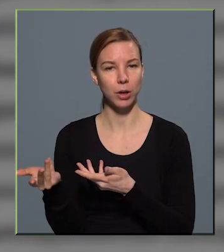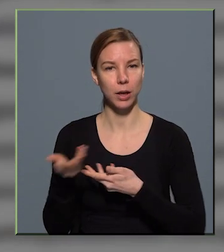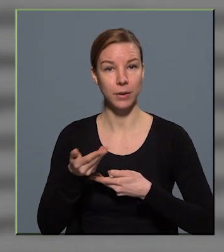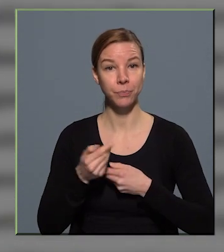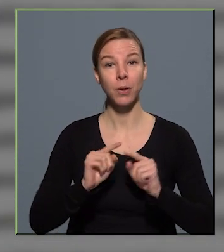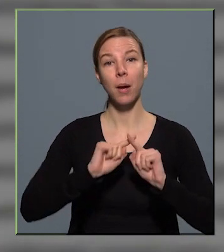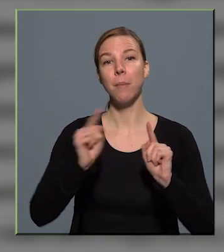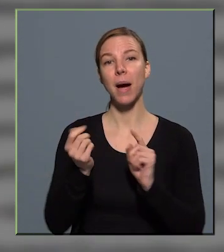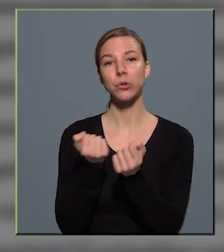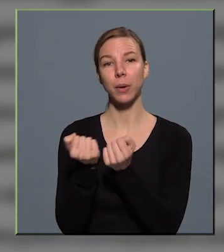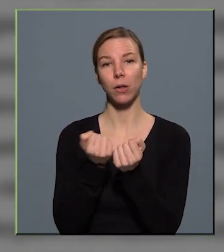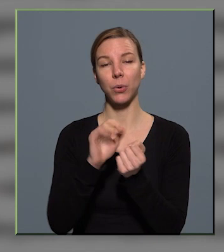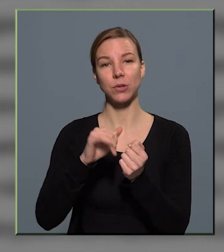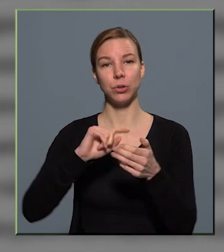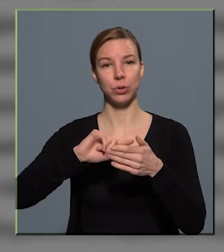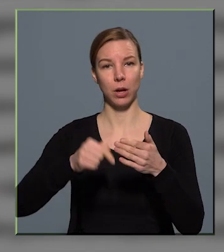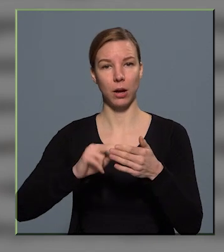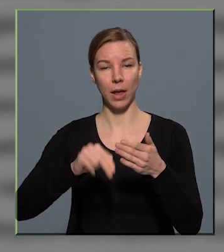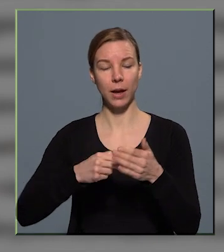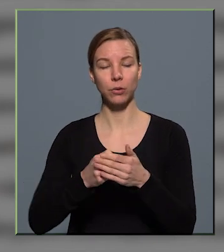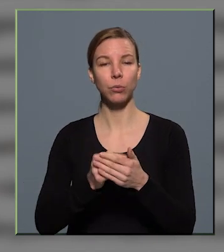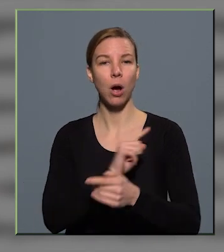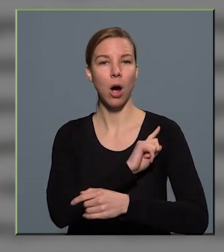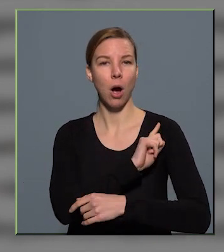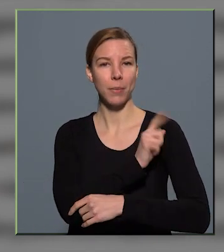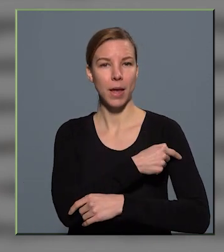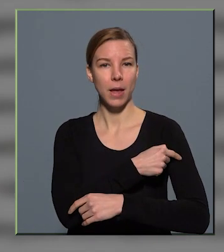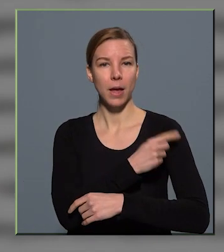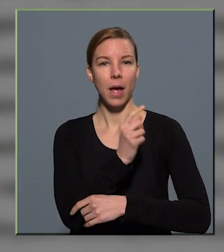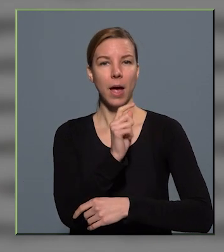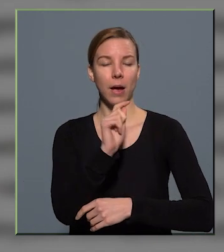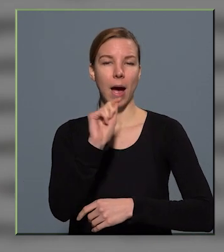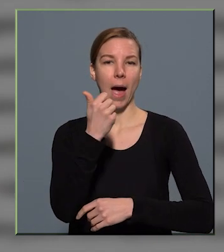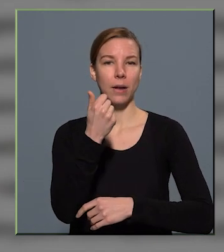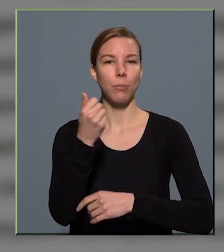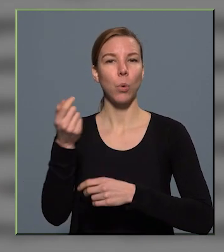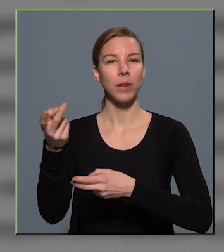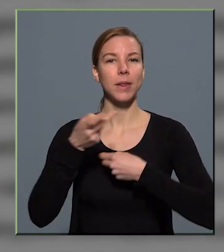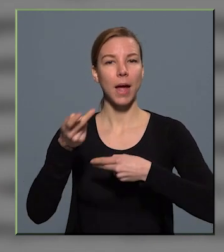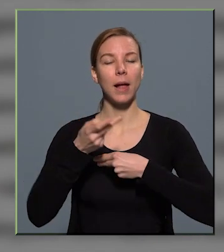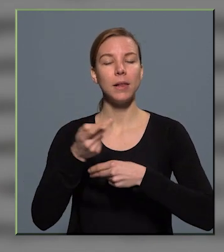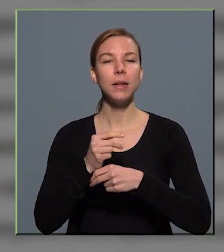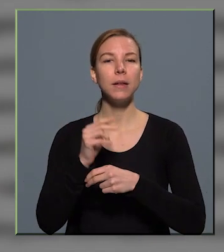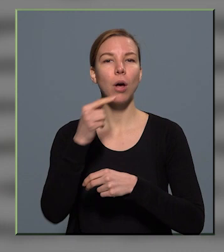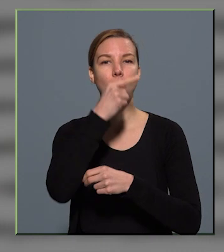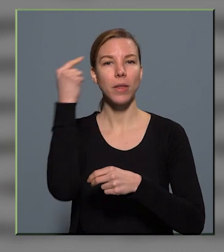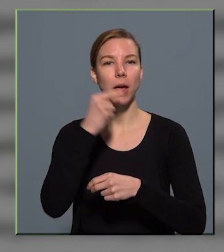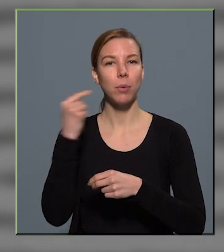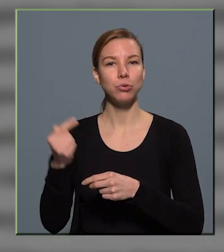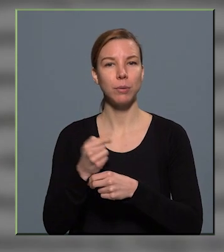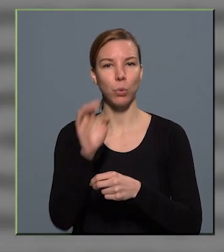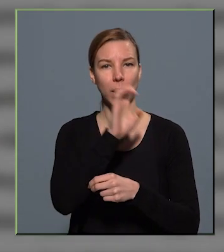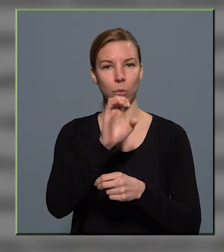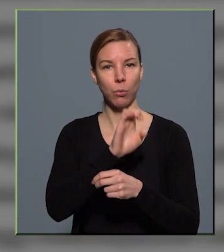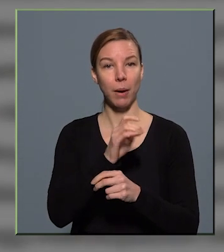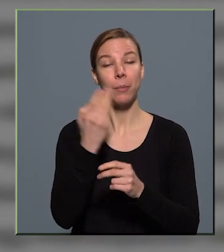is, amely elektromos áramot szállít majd Azerbajdzsánból Európába. Ha önök ránéznek a térképre, akkor láthatják,